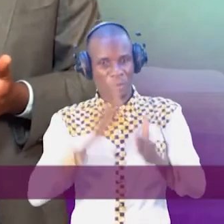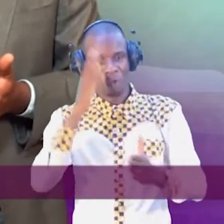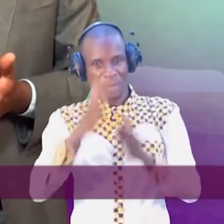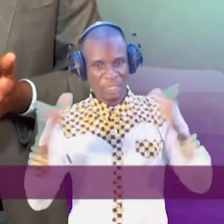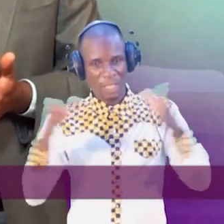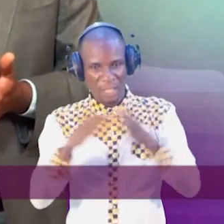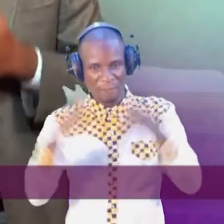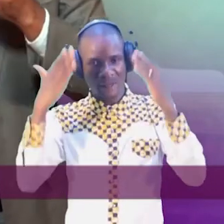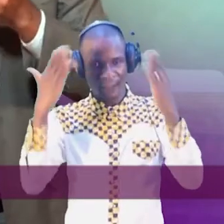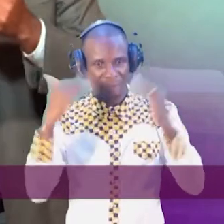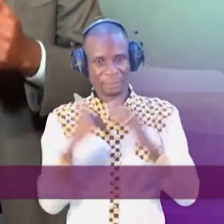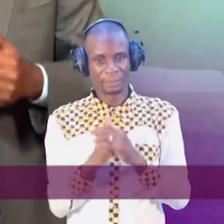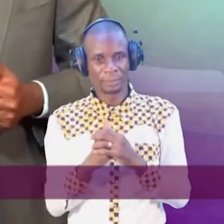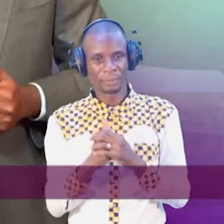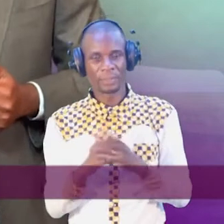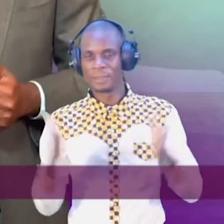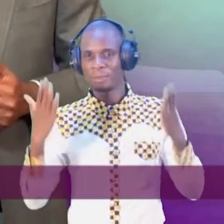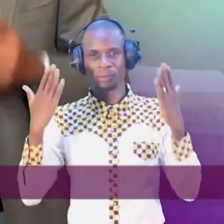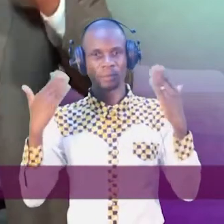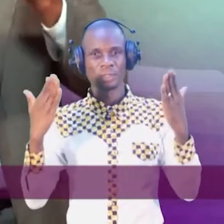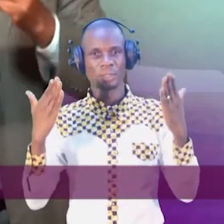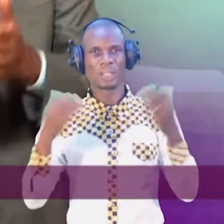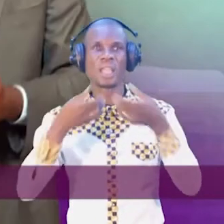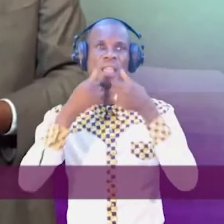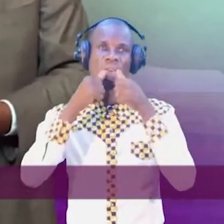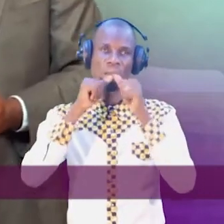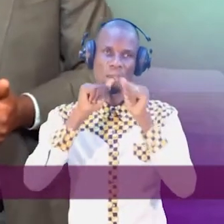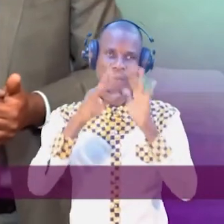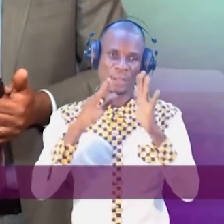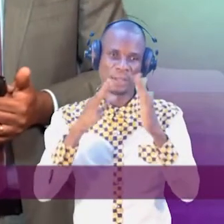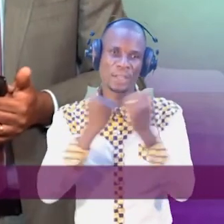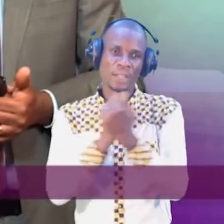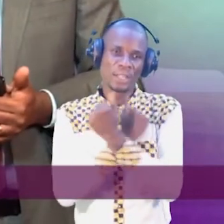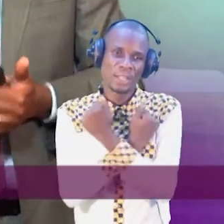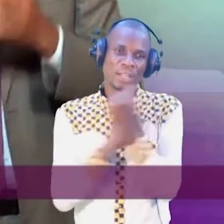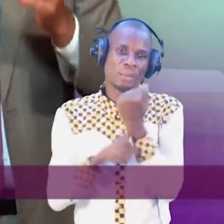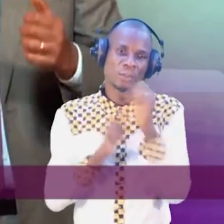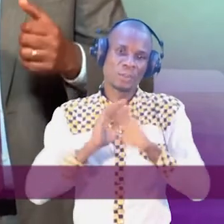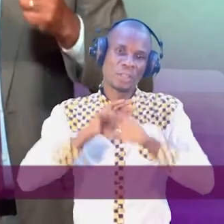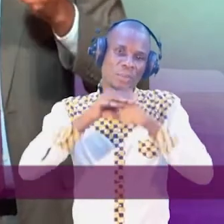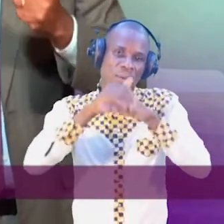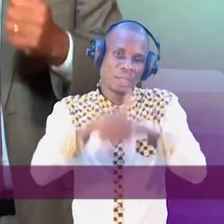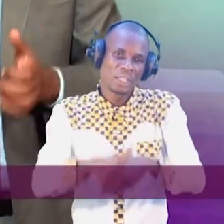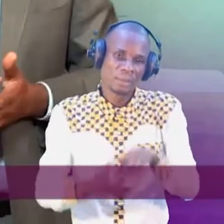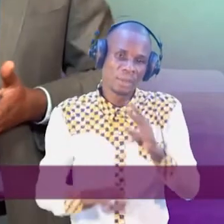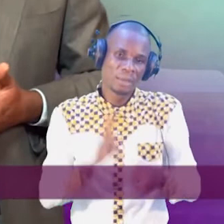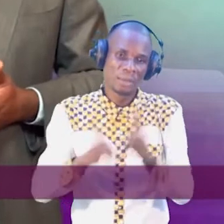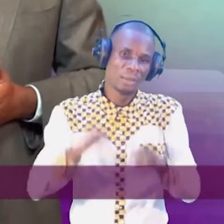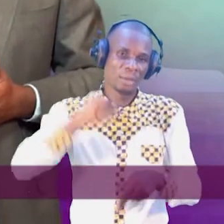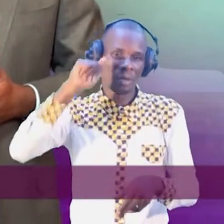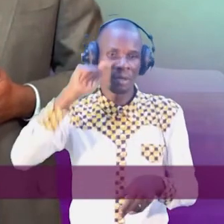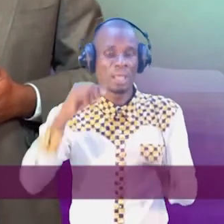kosala kaka mokano na ye mpona kolanda ye mpona kotambola na ye mpe Nzambe alingi